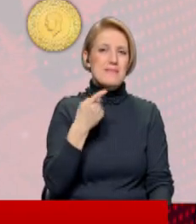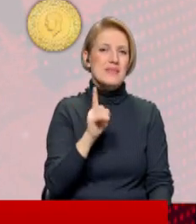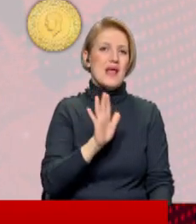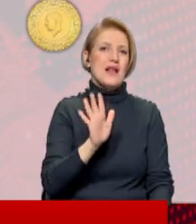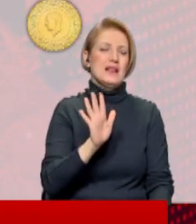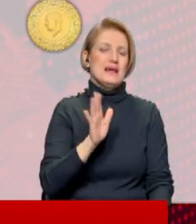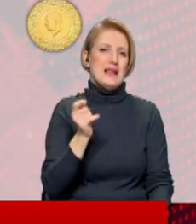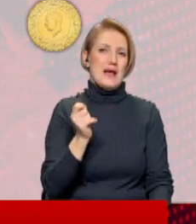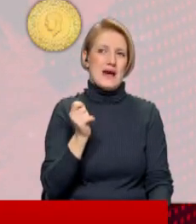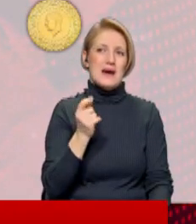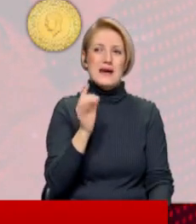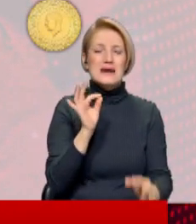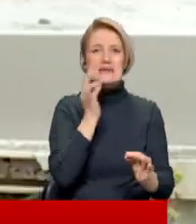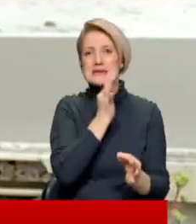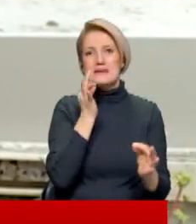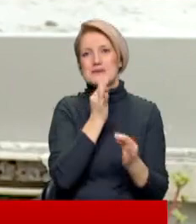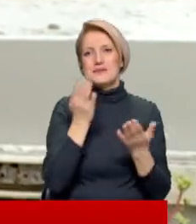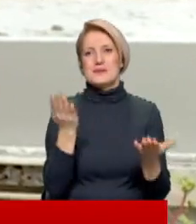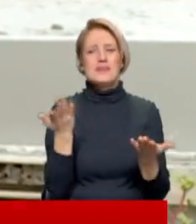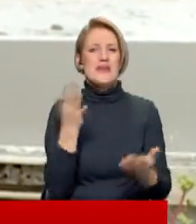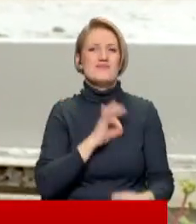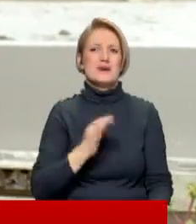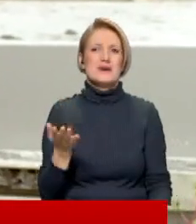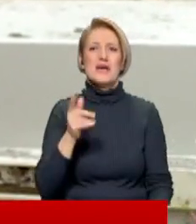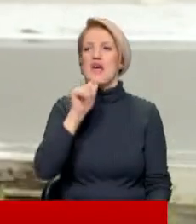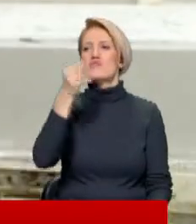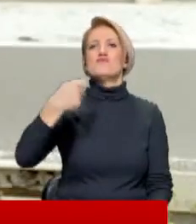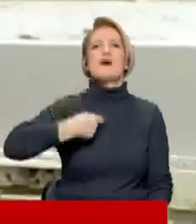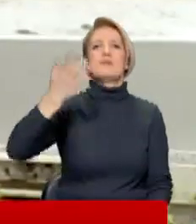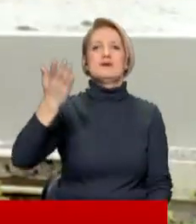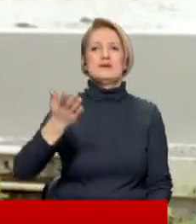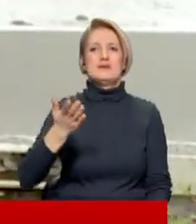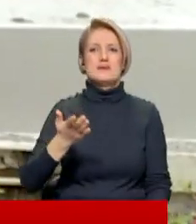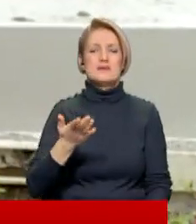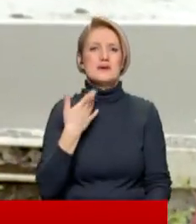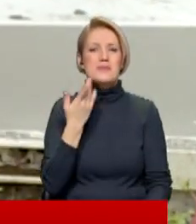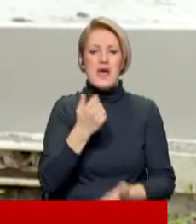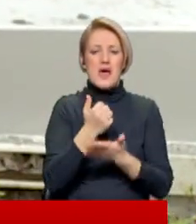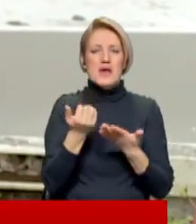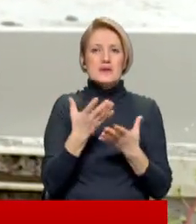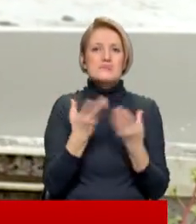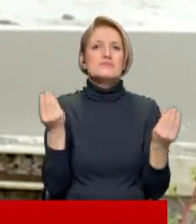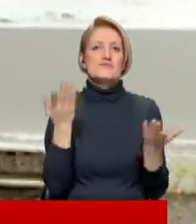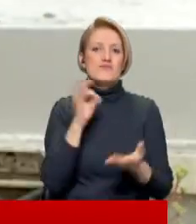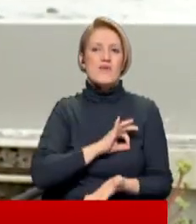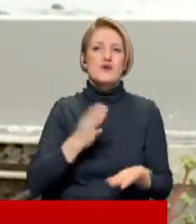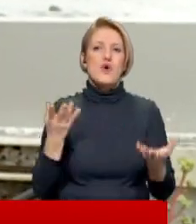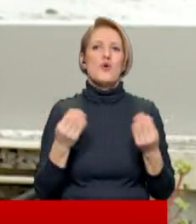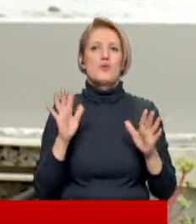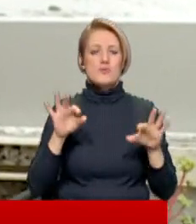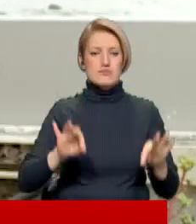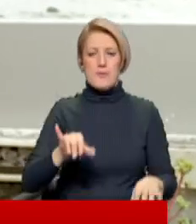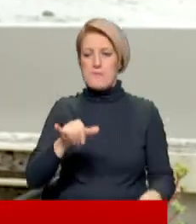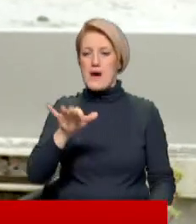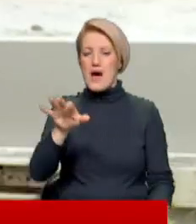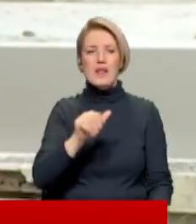gram altına ucu ucuna yetiyor. Ne yarıyor? Hiç de vermesinler. Deva olmuyor be kızım ya. Olmuyor. Bugün bu